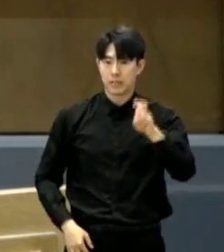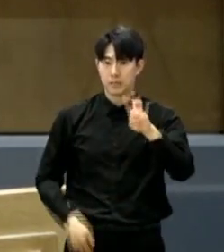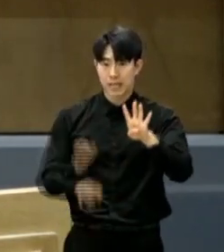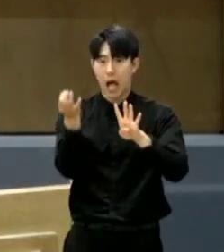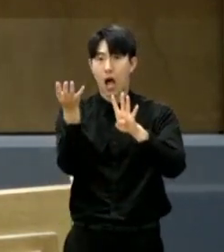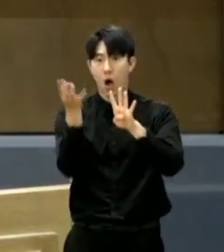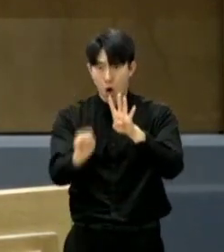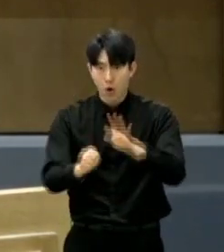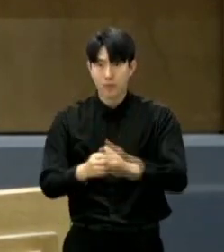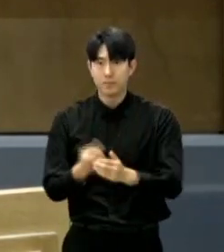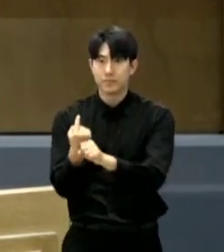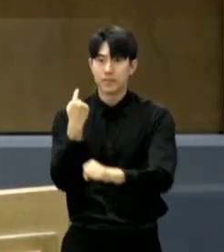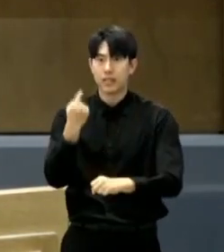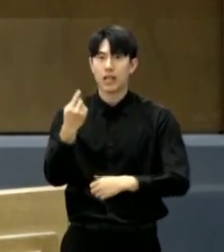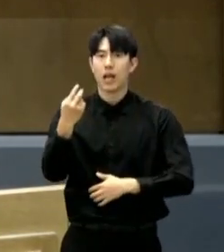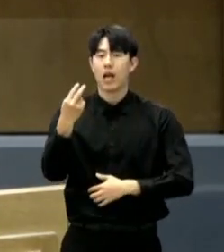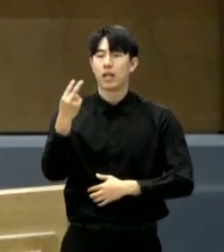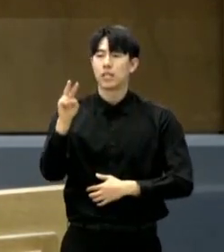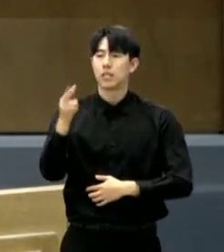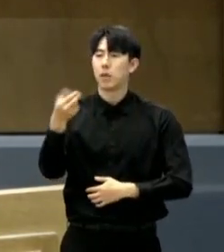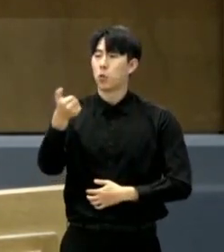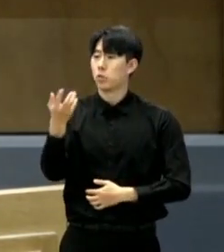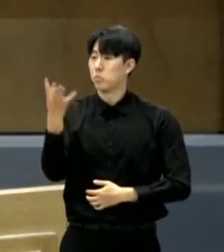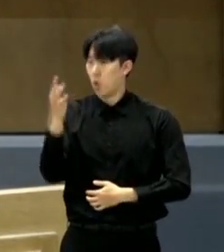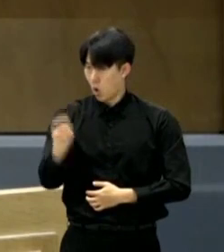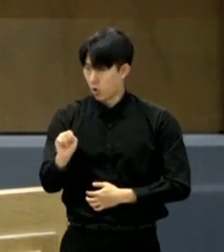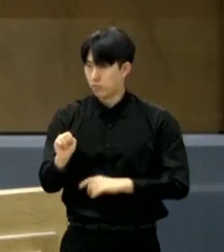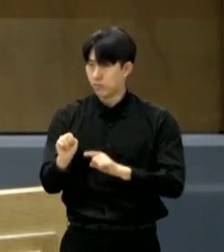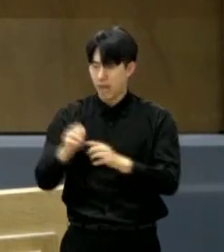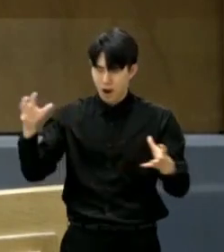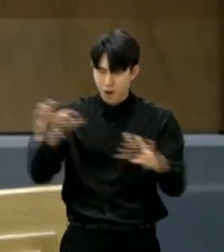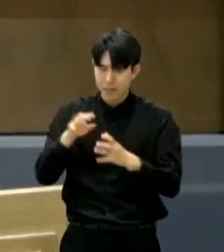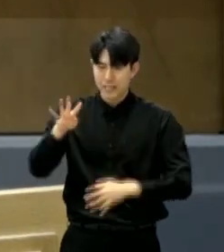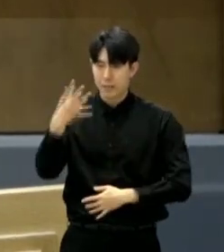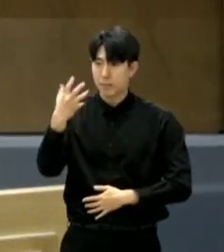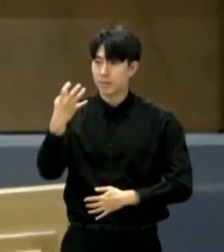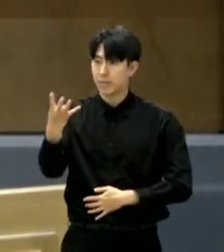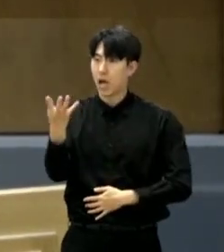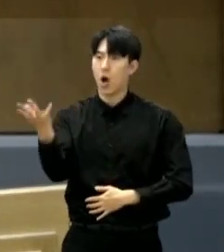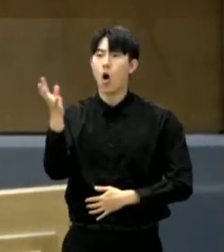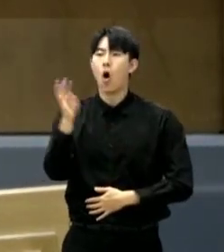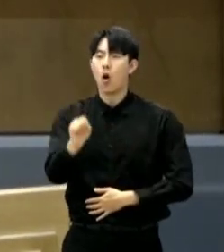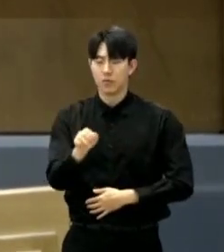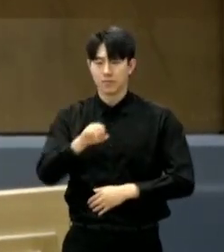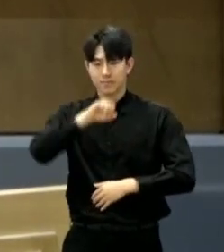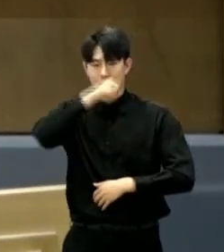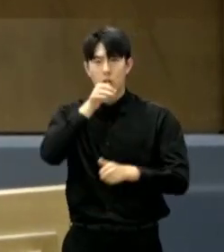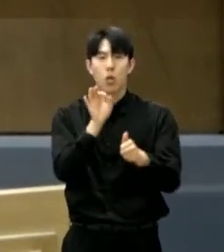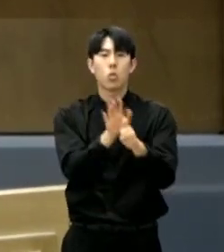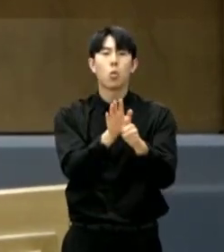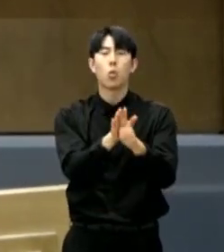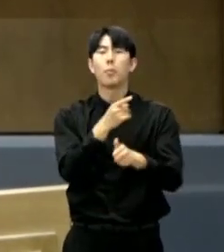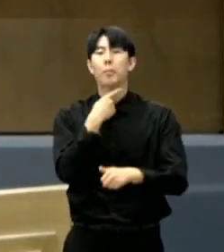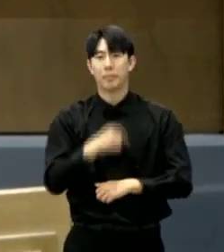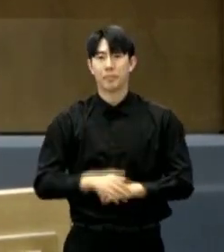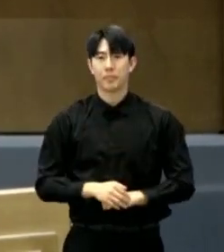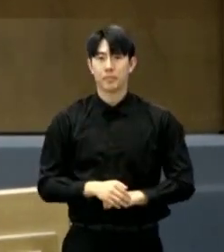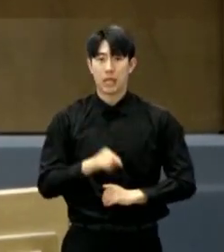원, 작년에는 250억 원으로 총 484억 원이 소요된 이 사업은